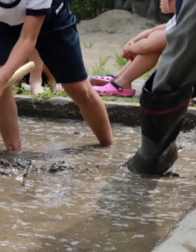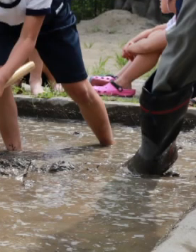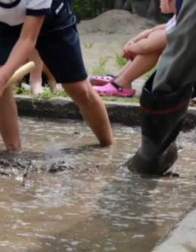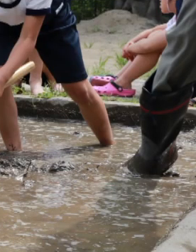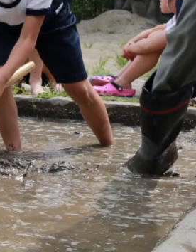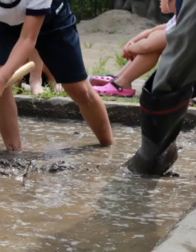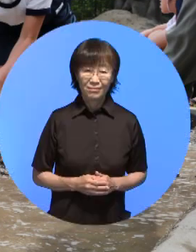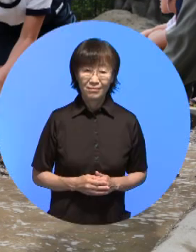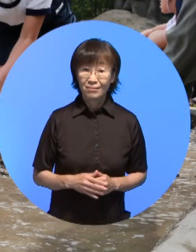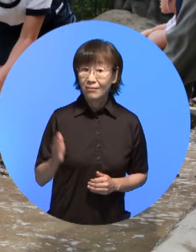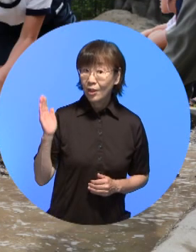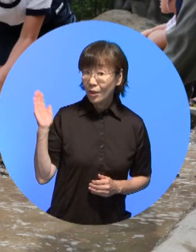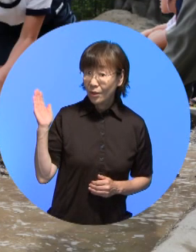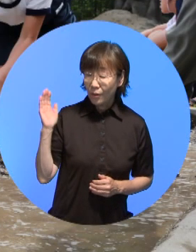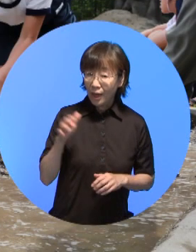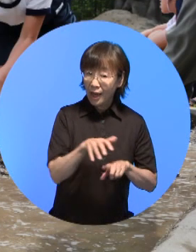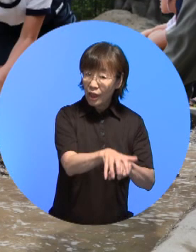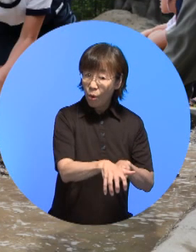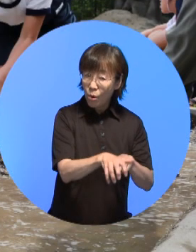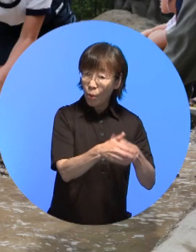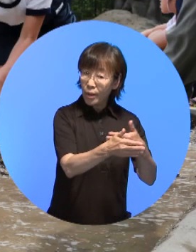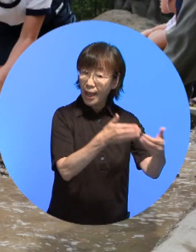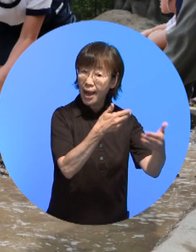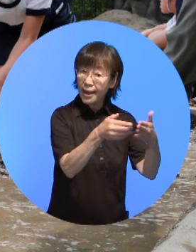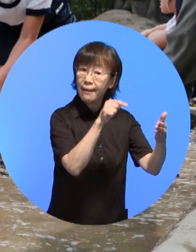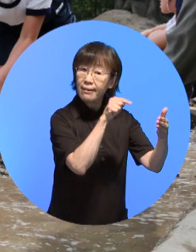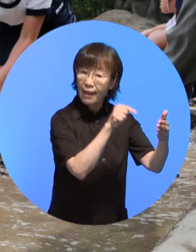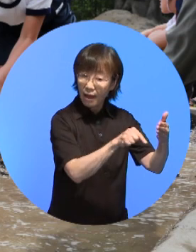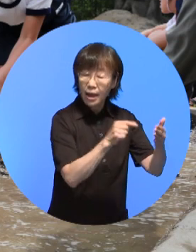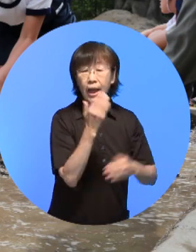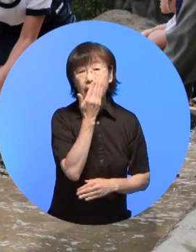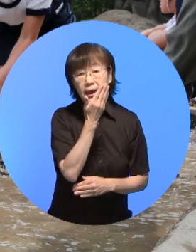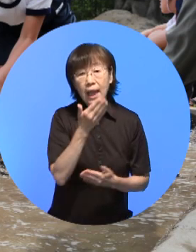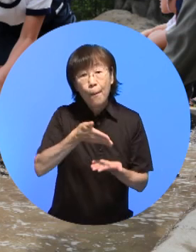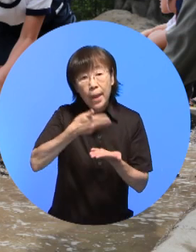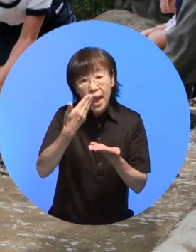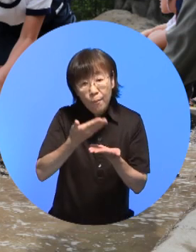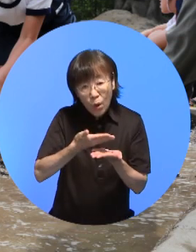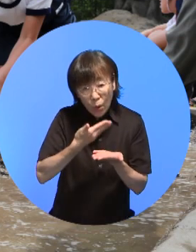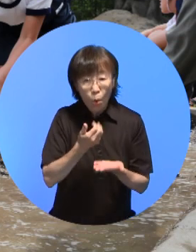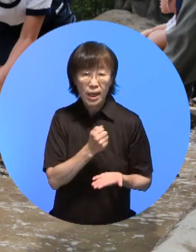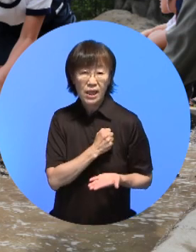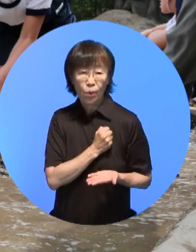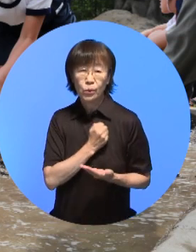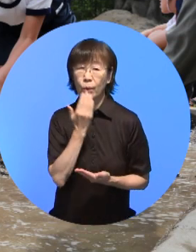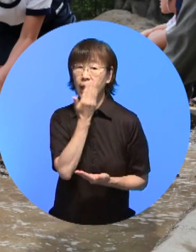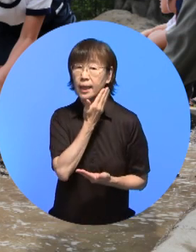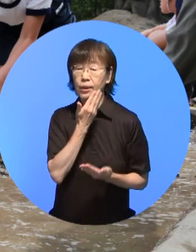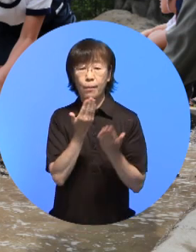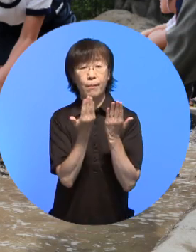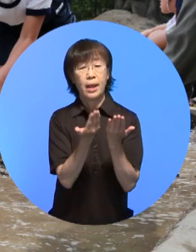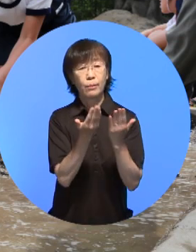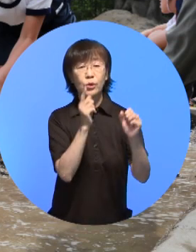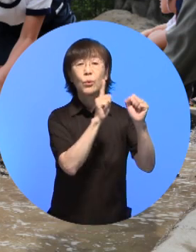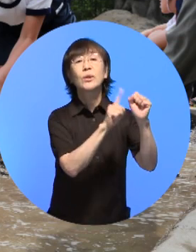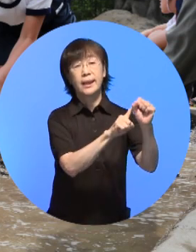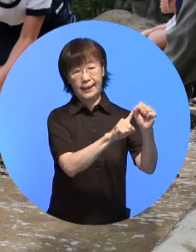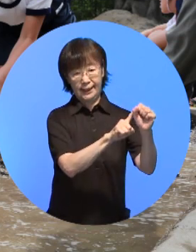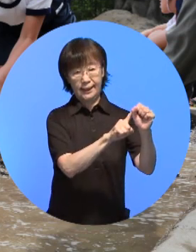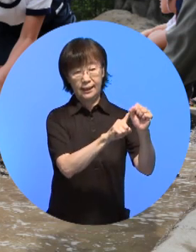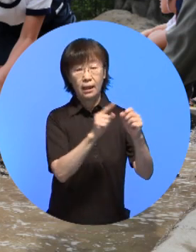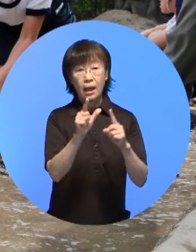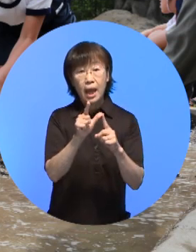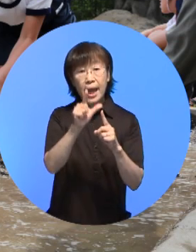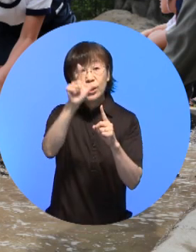たこれは農作業体験を通じて児童に食べ物の大切さや命の尊さを学んでもらおう